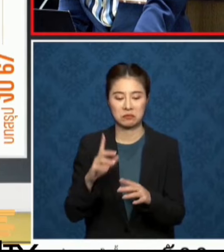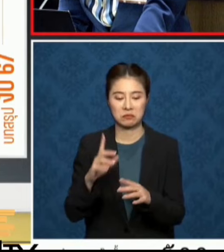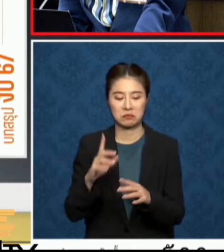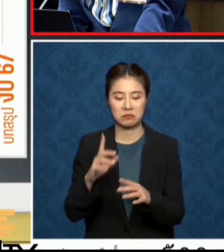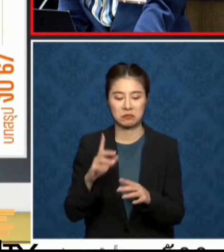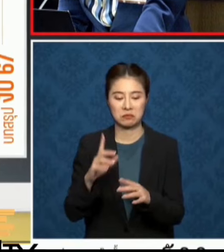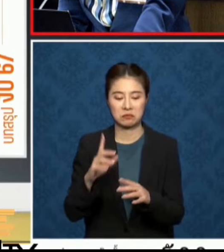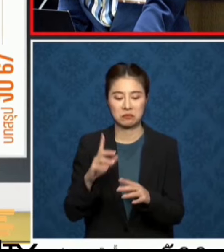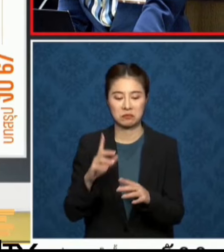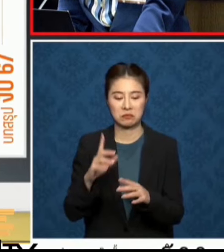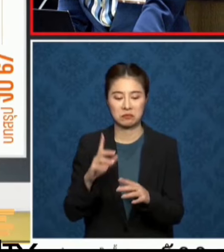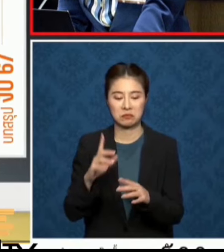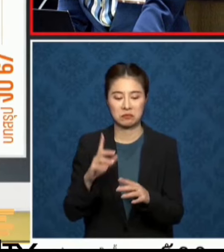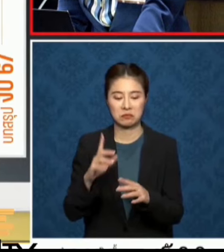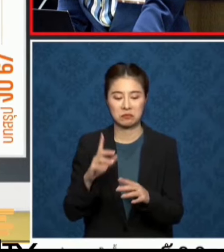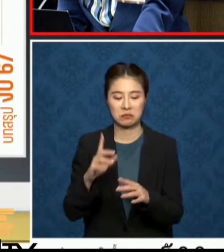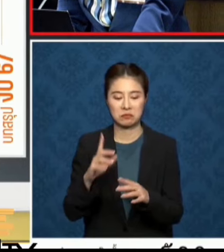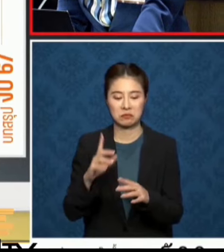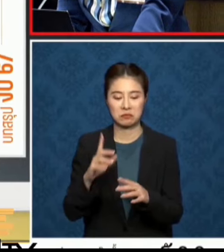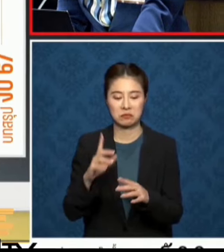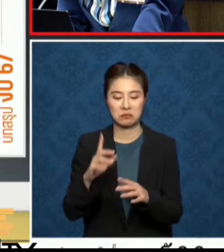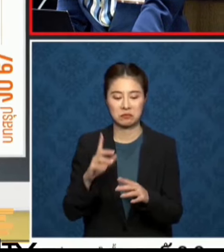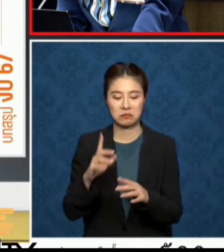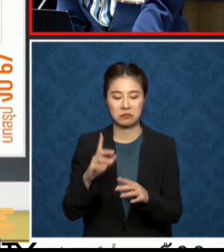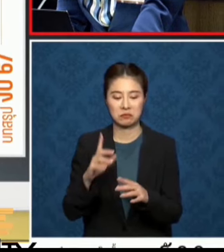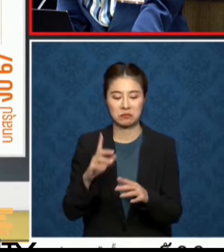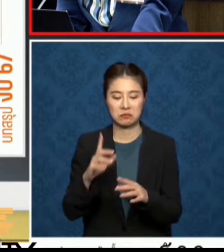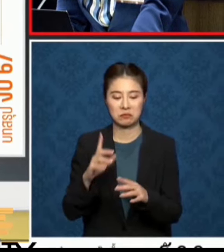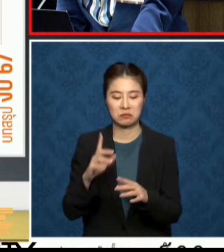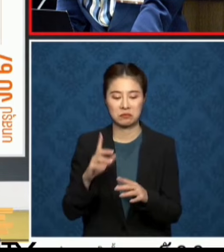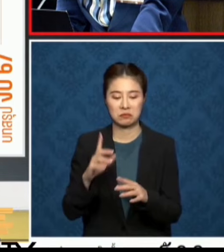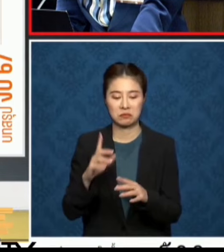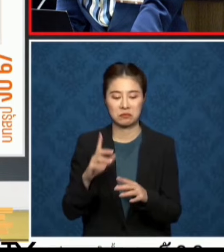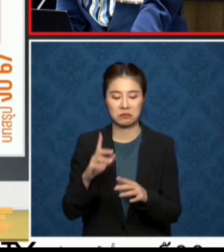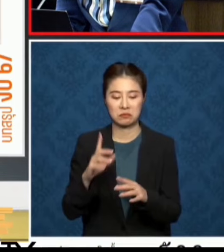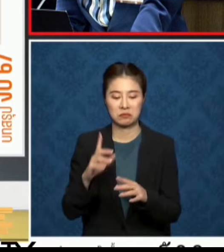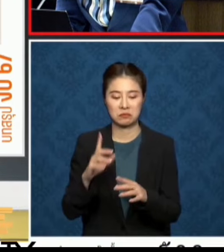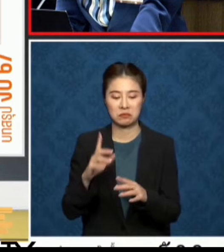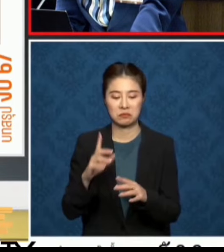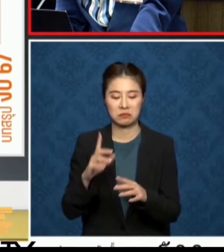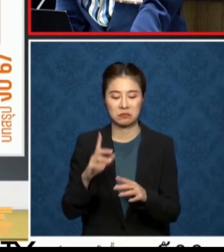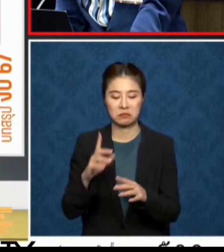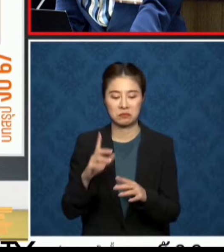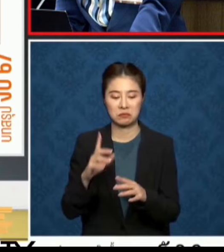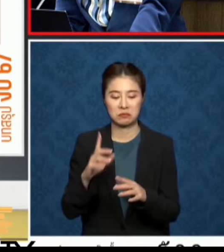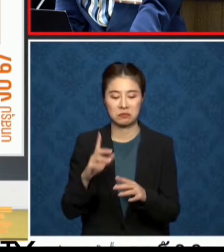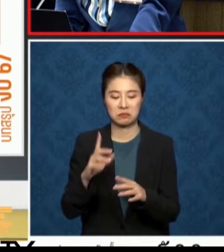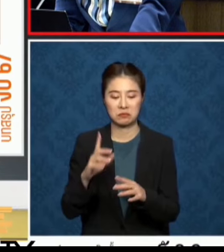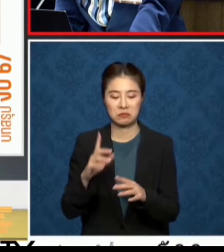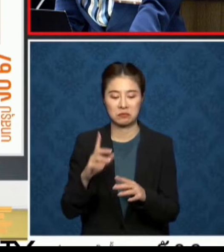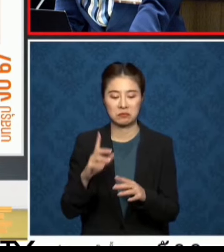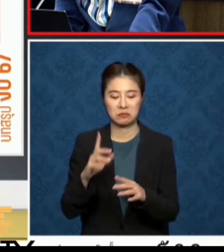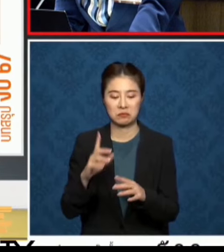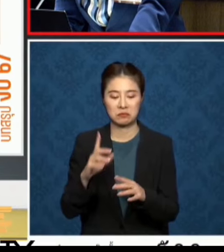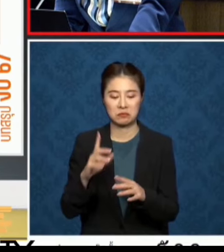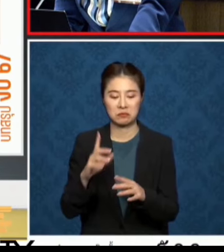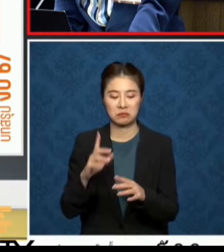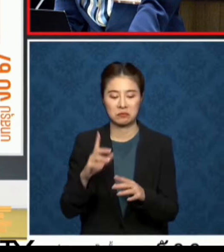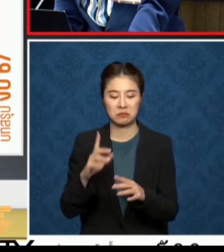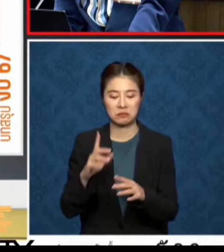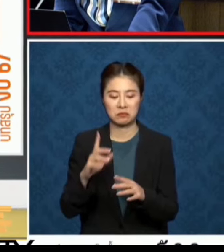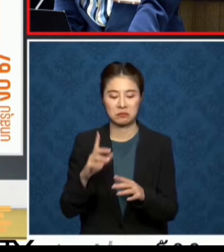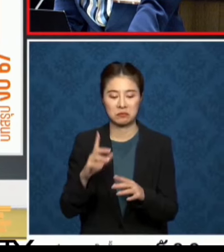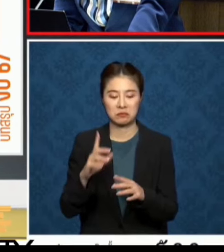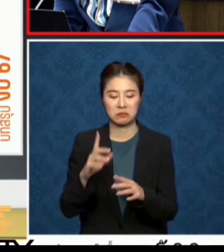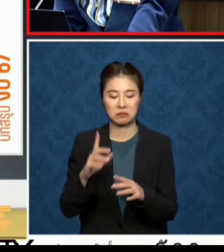รมและคนที่3สสเท้งณัฐวงศ์เรืองปัญญาวุฒิ